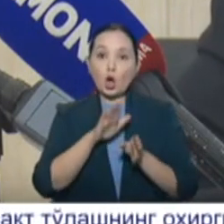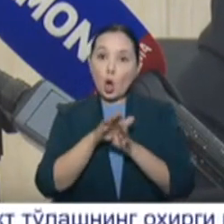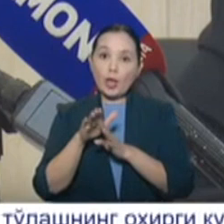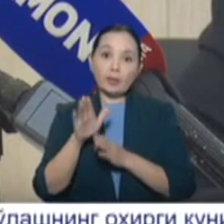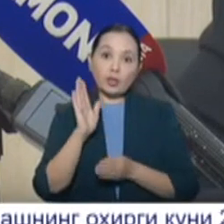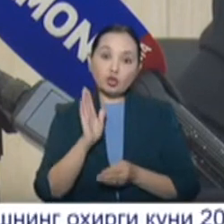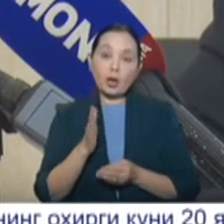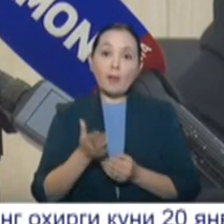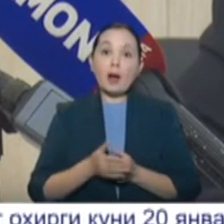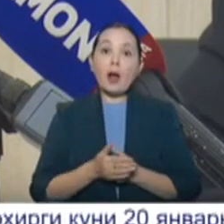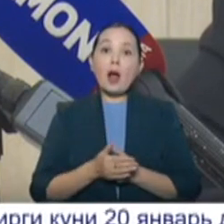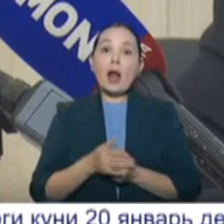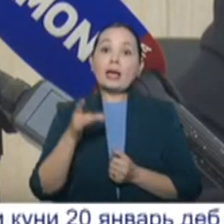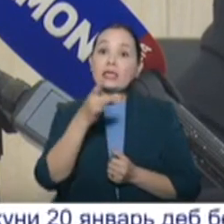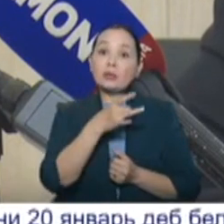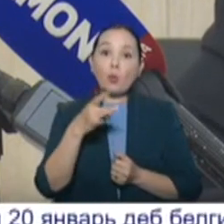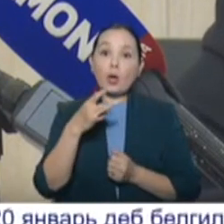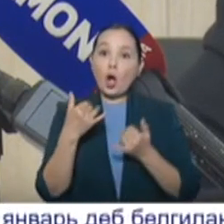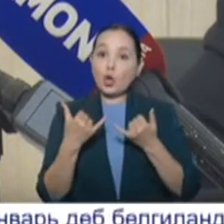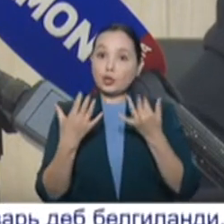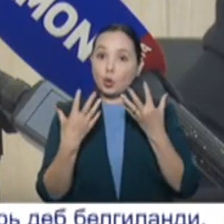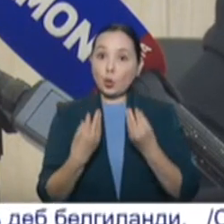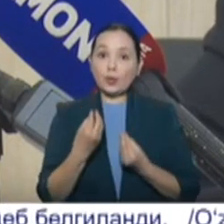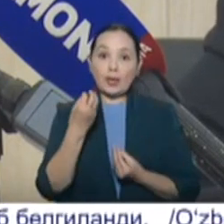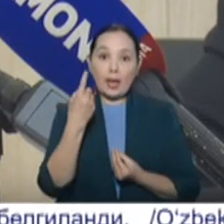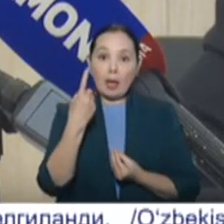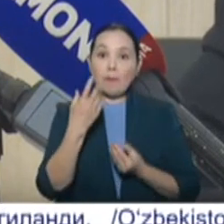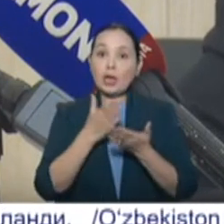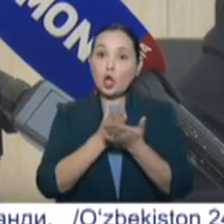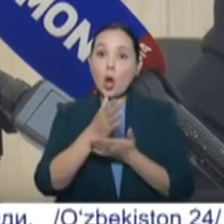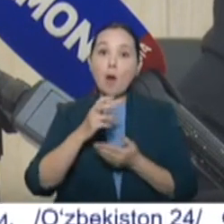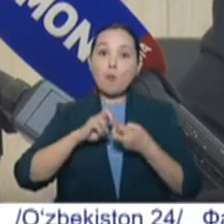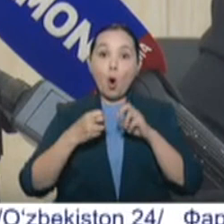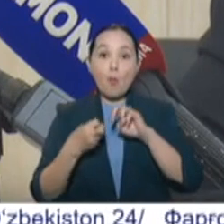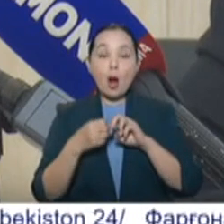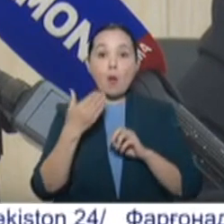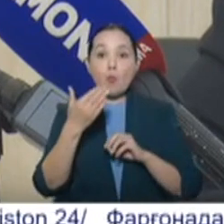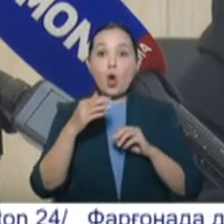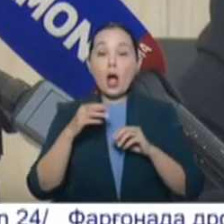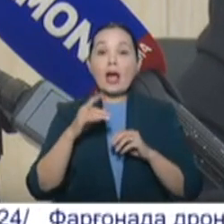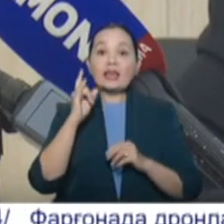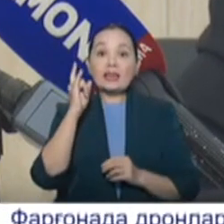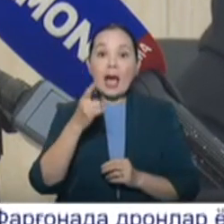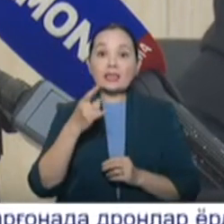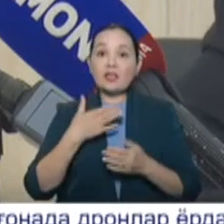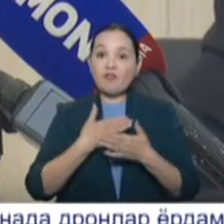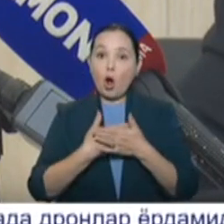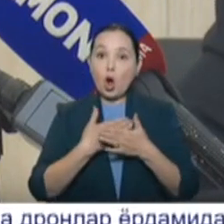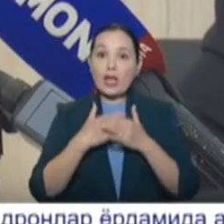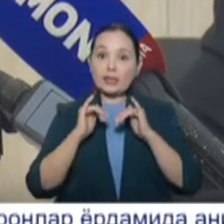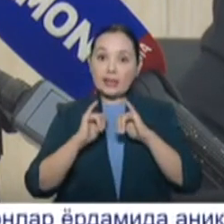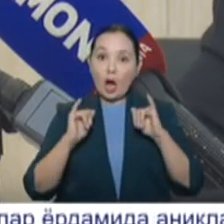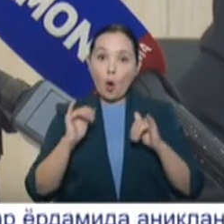chiqaramiz. Respublikada hozirgi kunda yana bir yo'nalish, muammoli yo'nalish bu yo'nalishsiz taksi faoliyatini